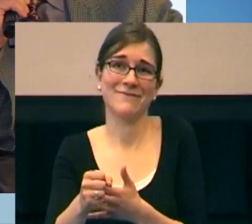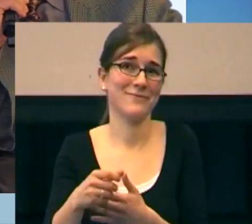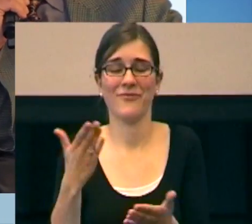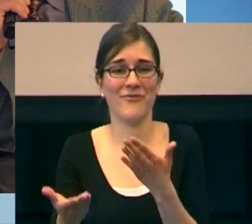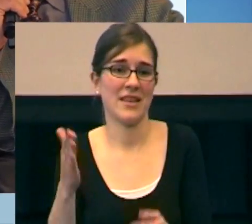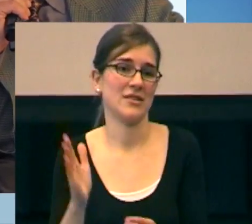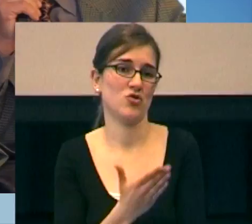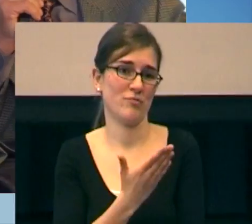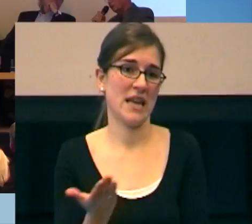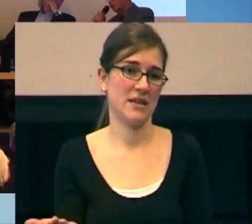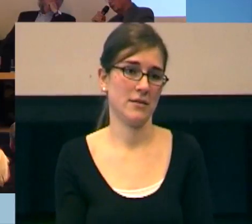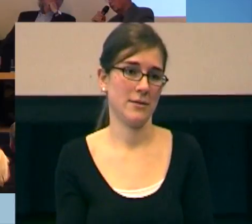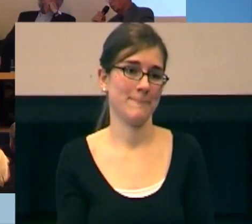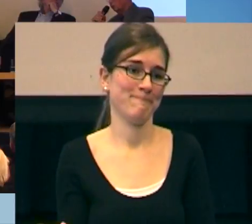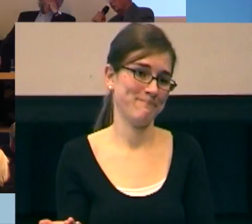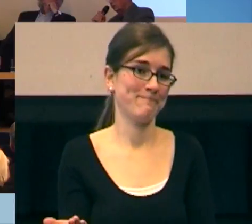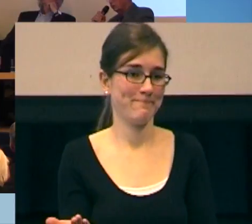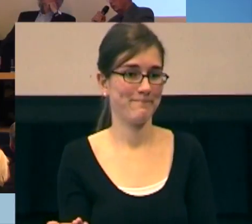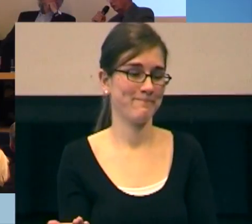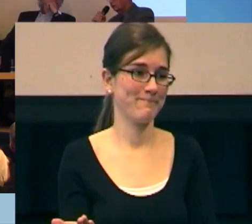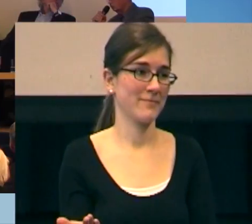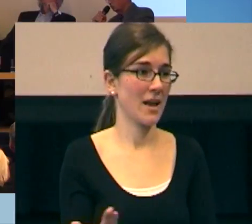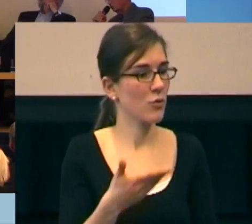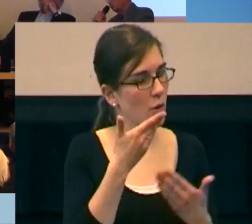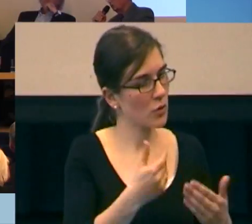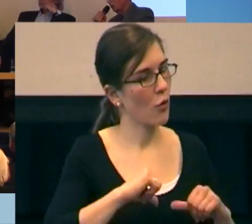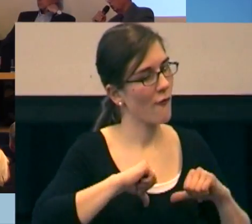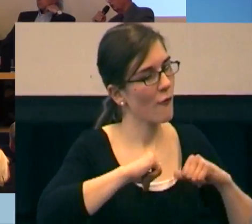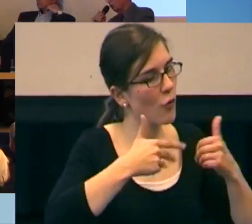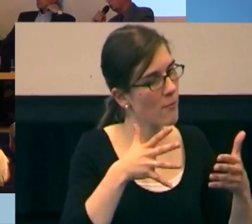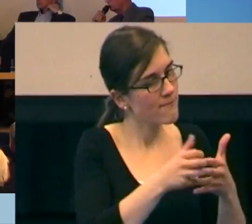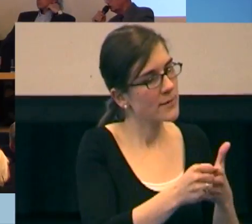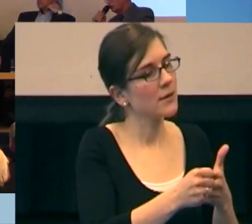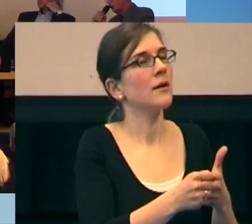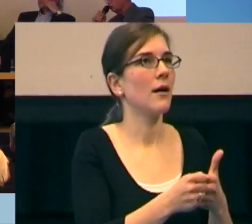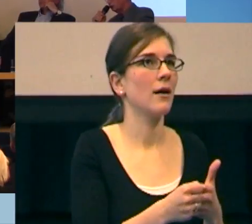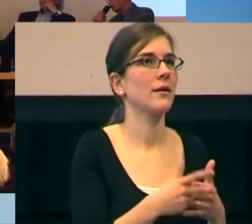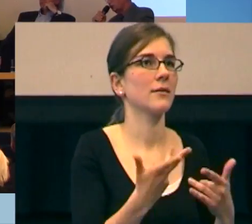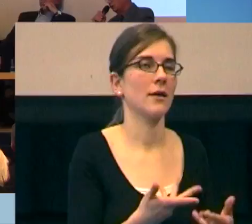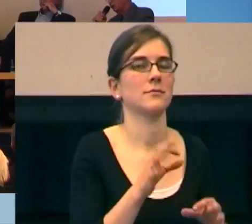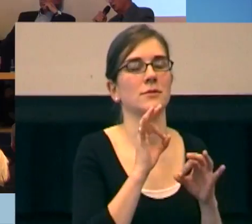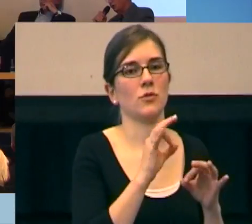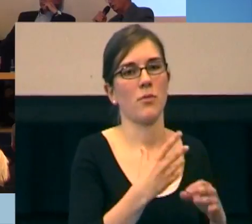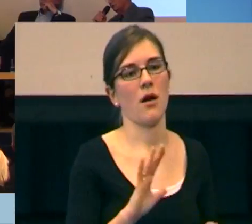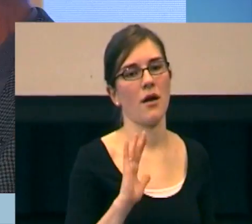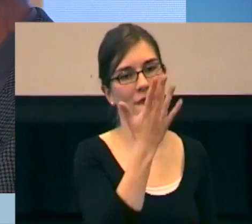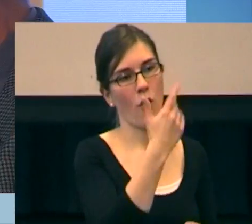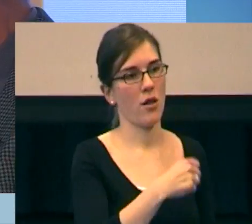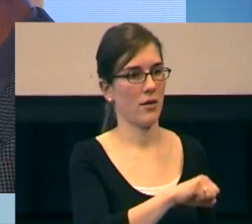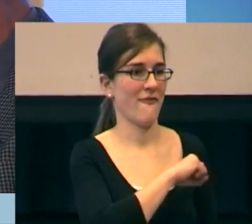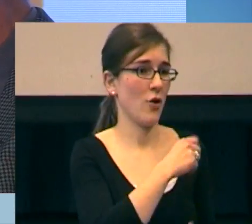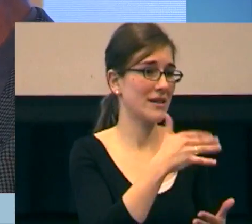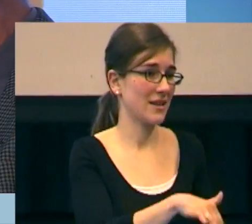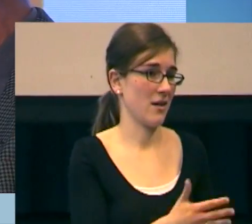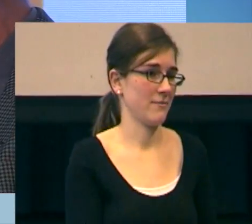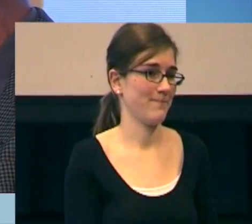aber eine Späterkennung kann auch viel ungünstiger ausgehen als es jetzt bei